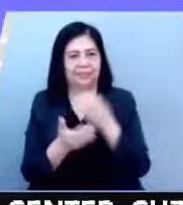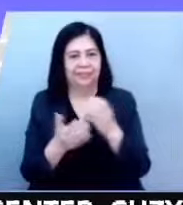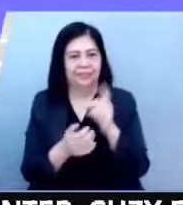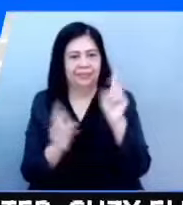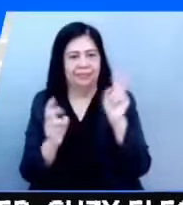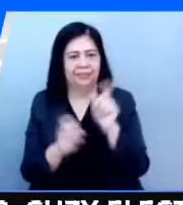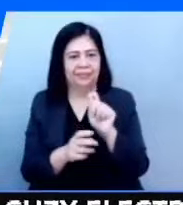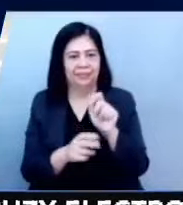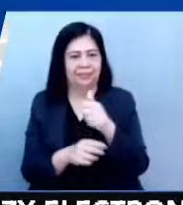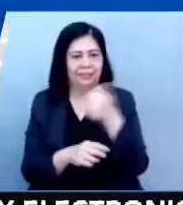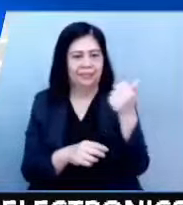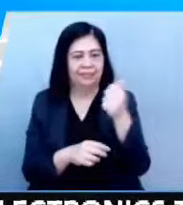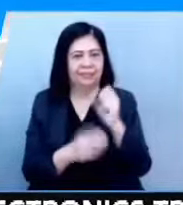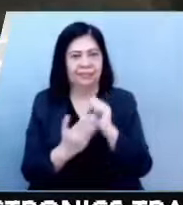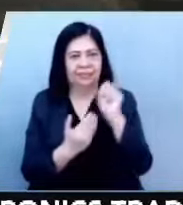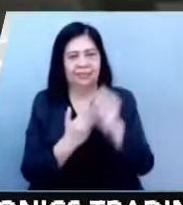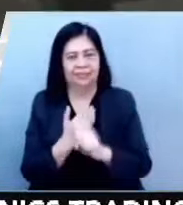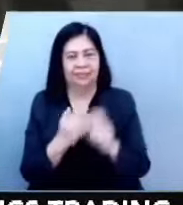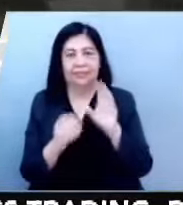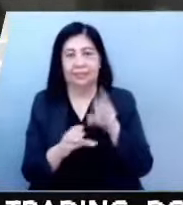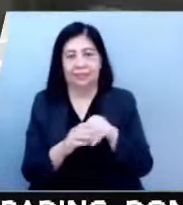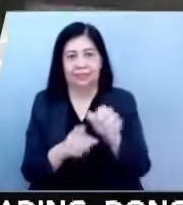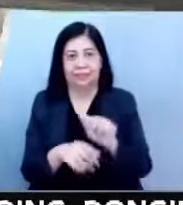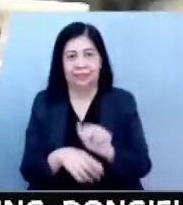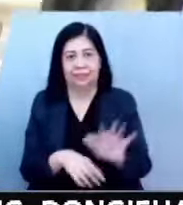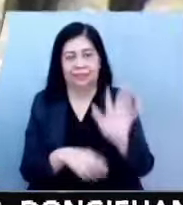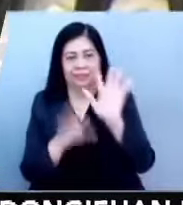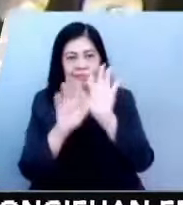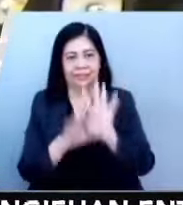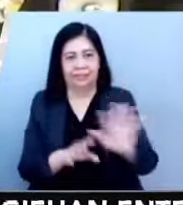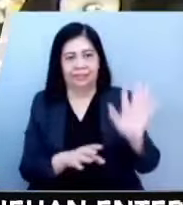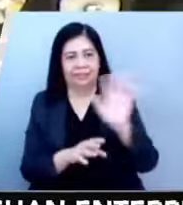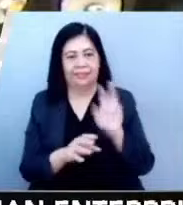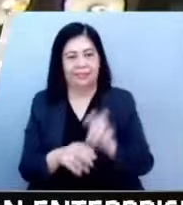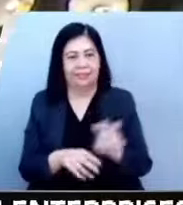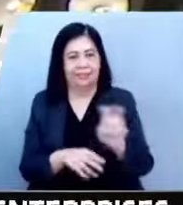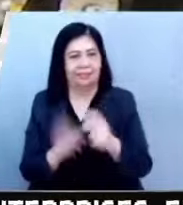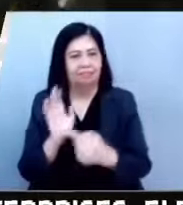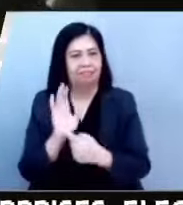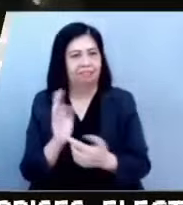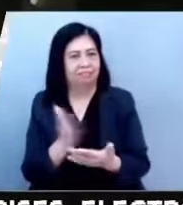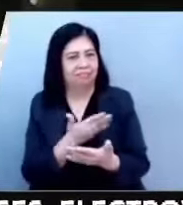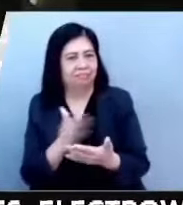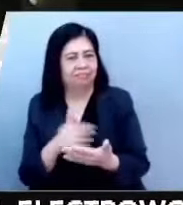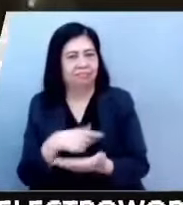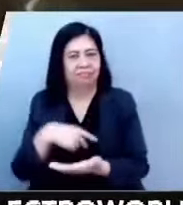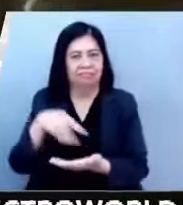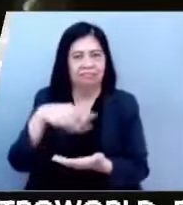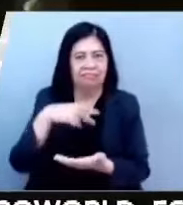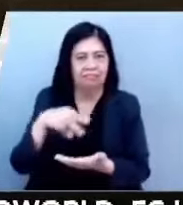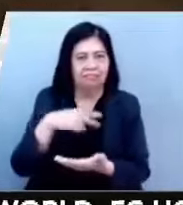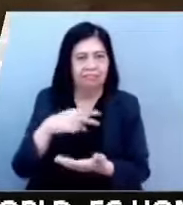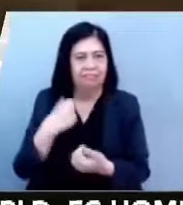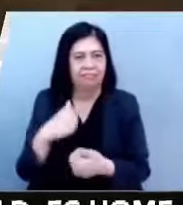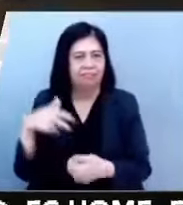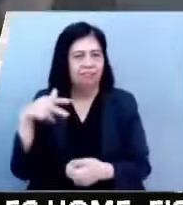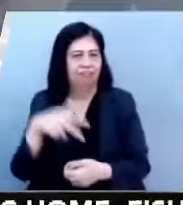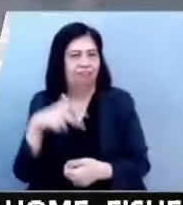na bahagi ng kanyang Asian tour. Ipinakita ni Mark ang kanyang singing, dancing, and rapping